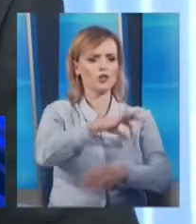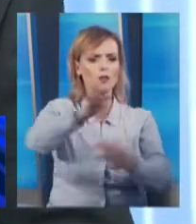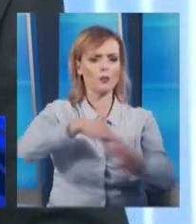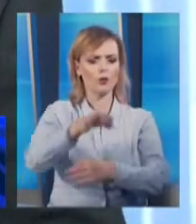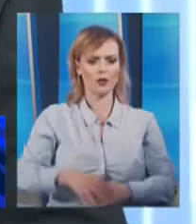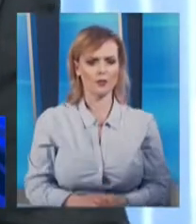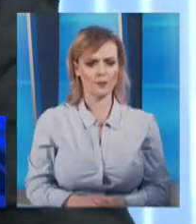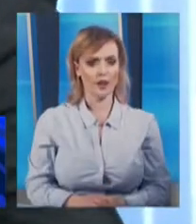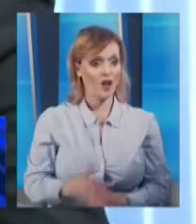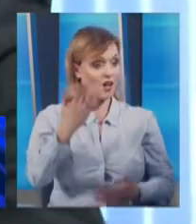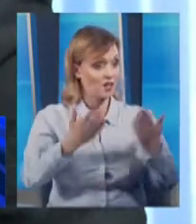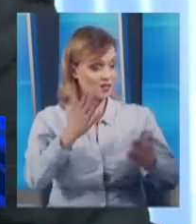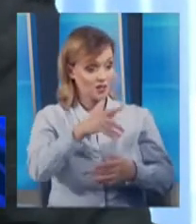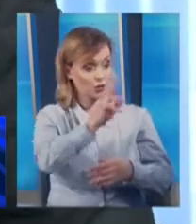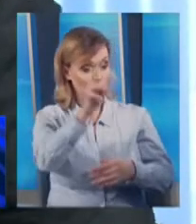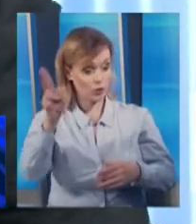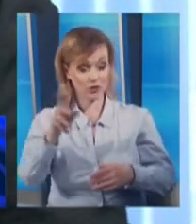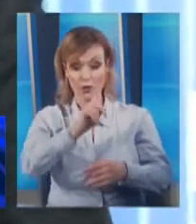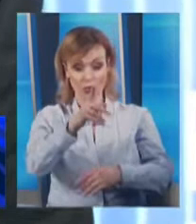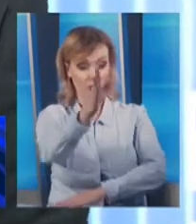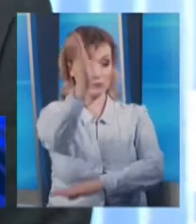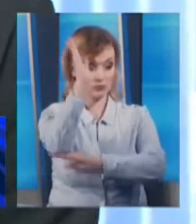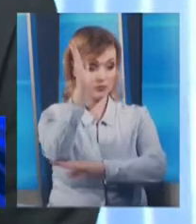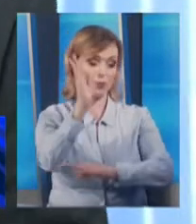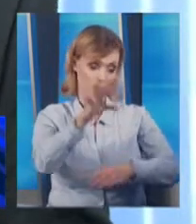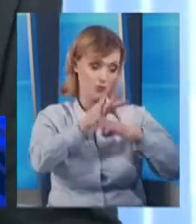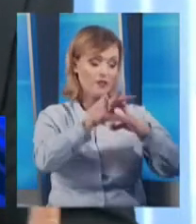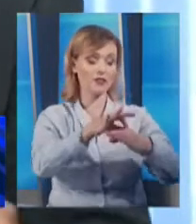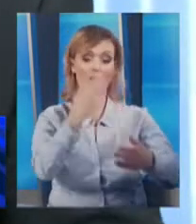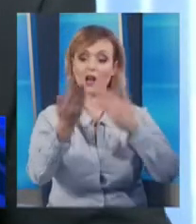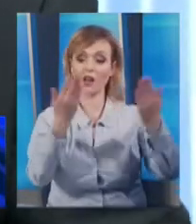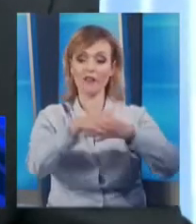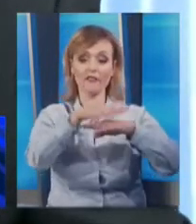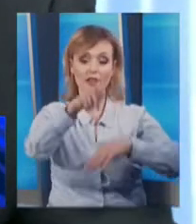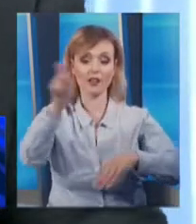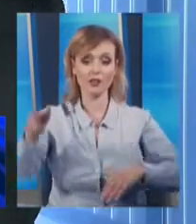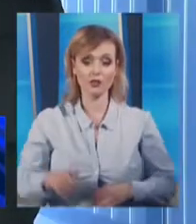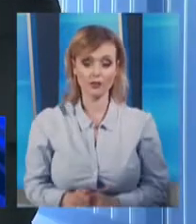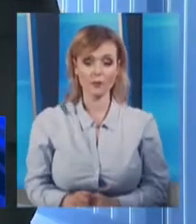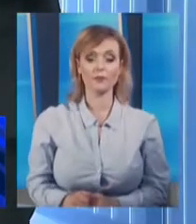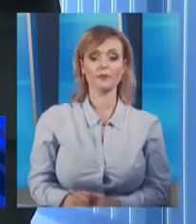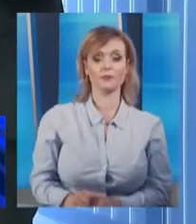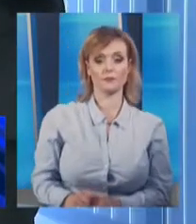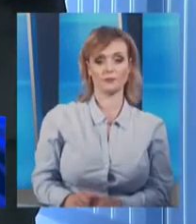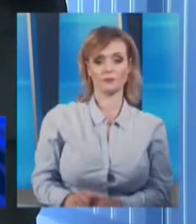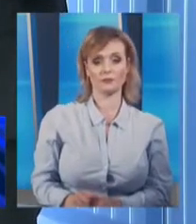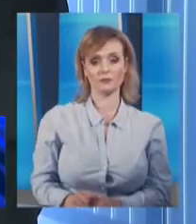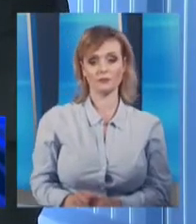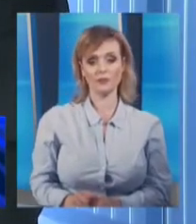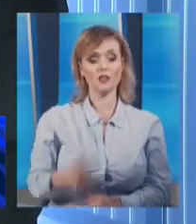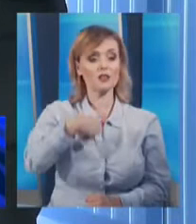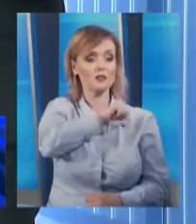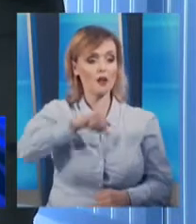există pârghia referendumului. Dacă e nevoie, o să îmbrac niște cizme mai lungi și mă voi duce eu să strâng